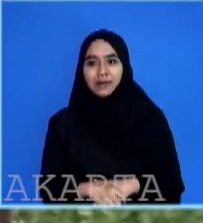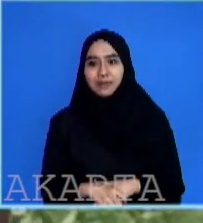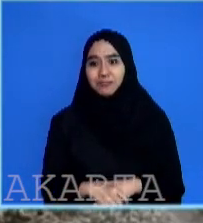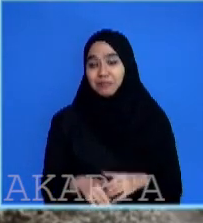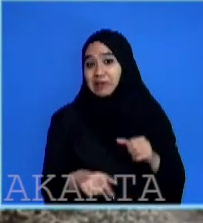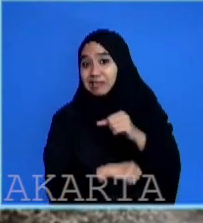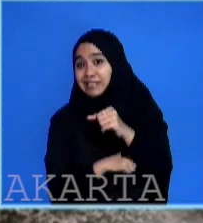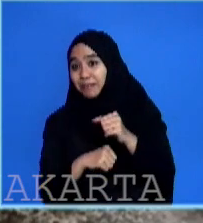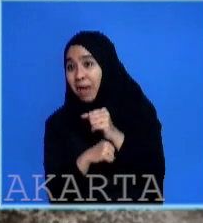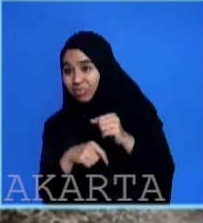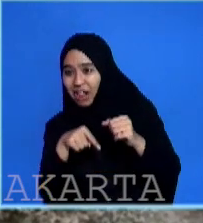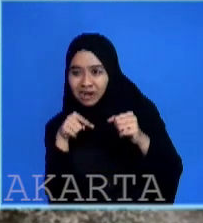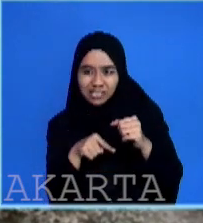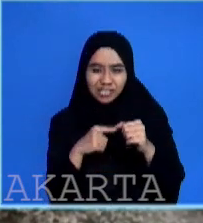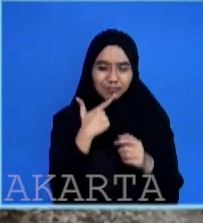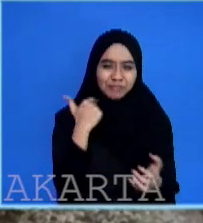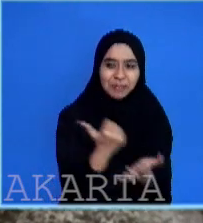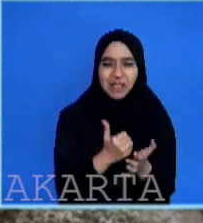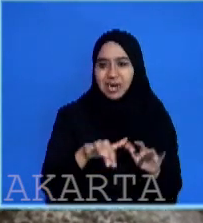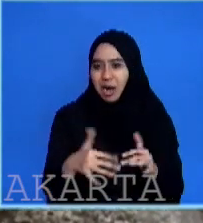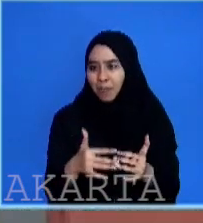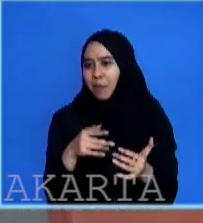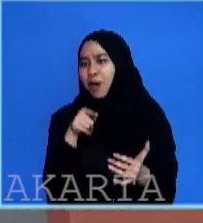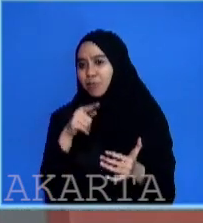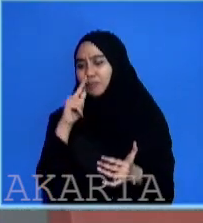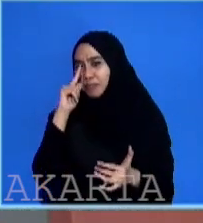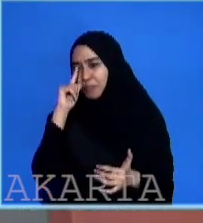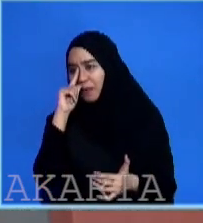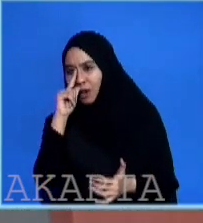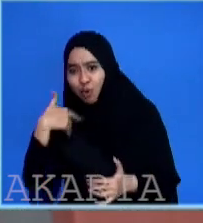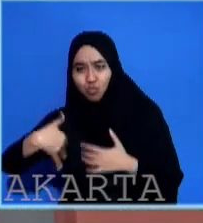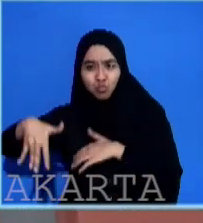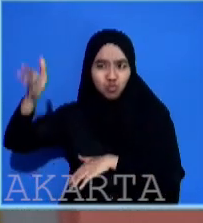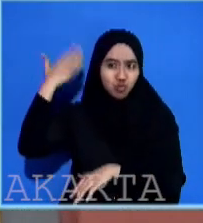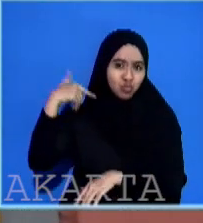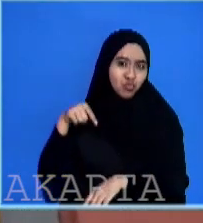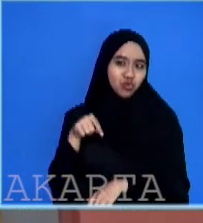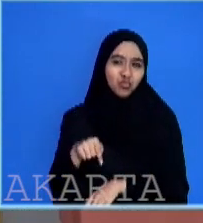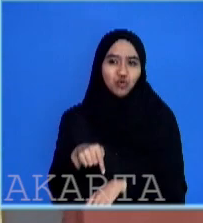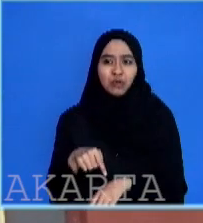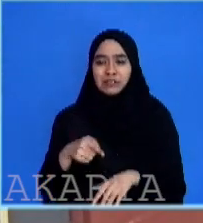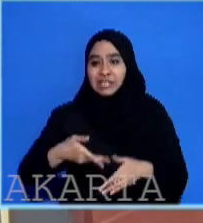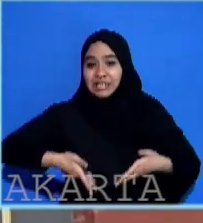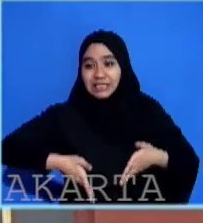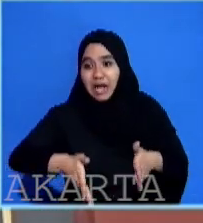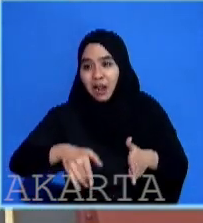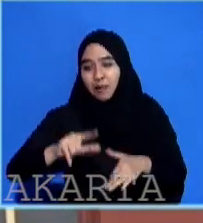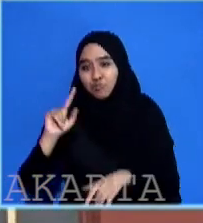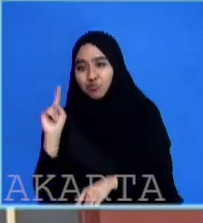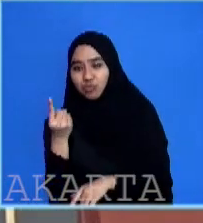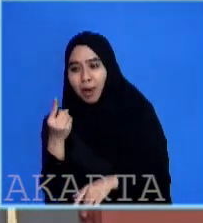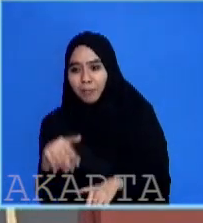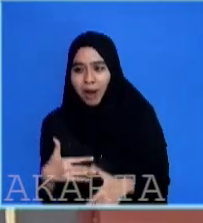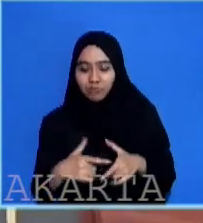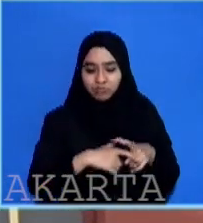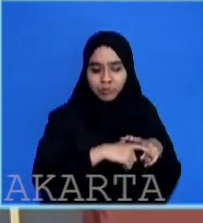gadah kalenggahan ingkanganget tumun waman semanten jalaran ugiados Mer Uti ingkang nyambetaken